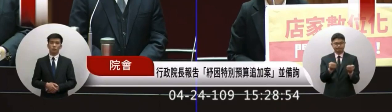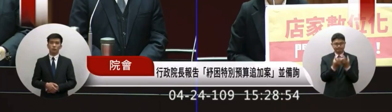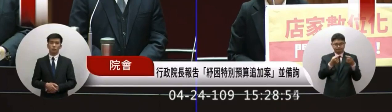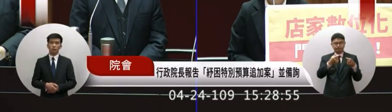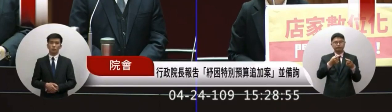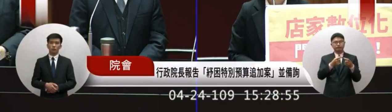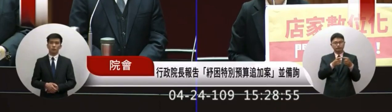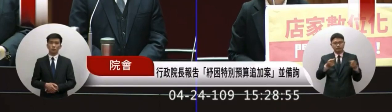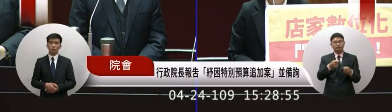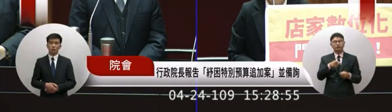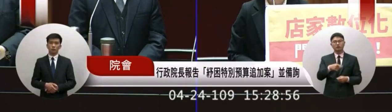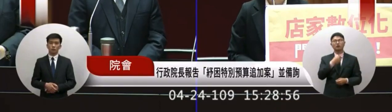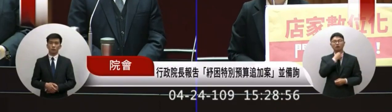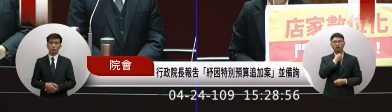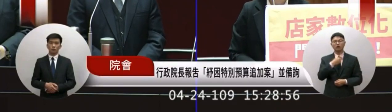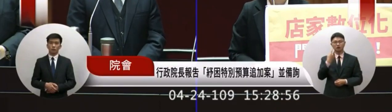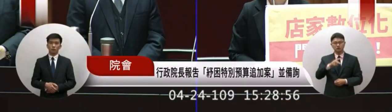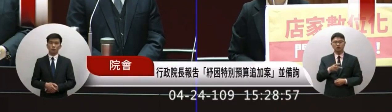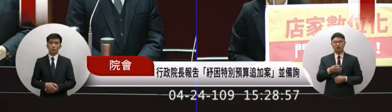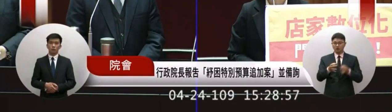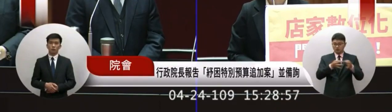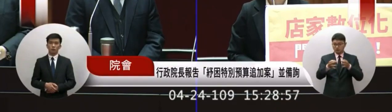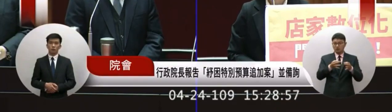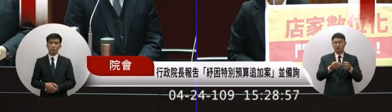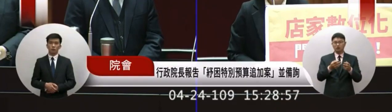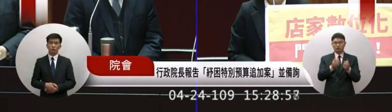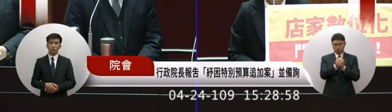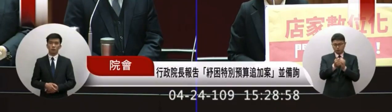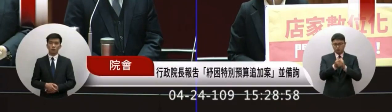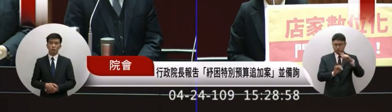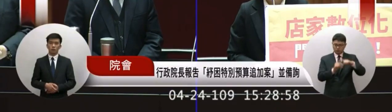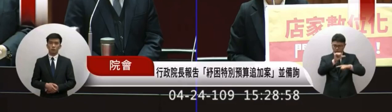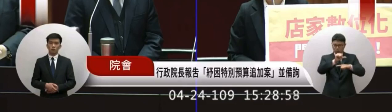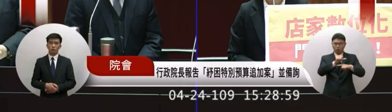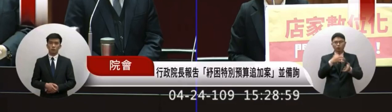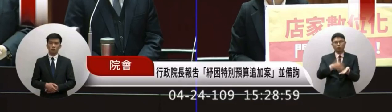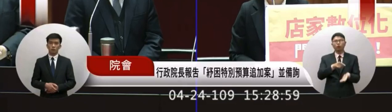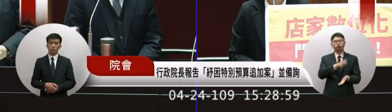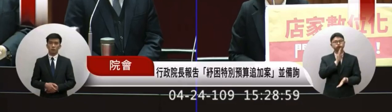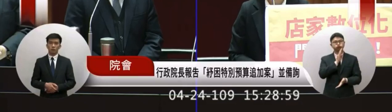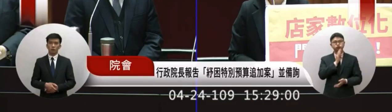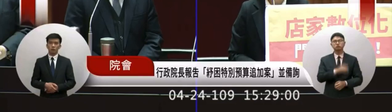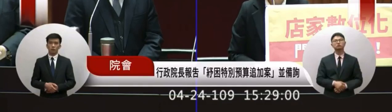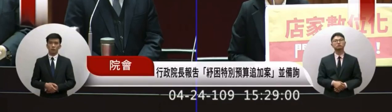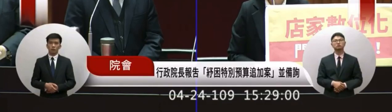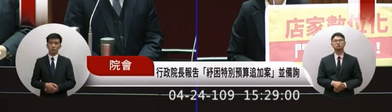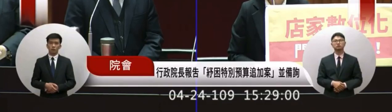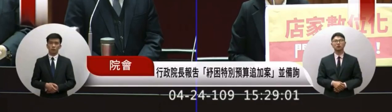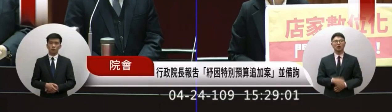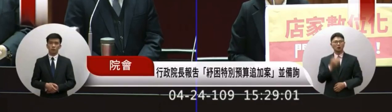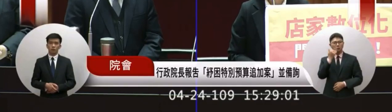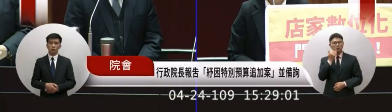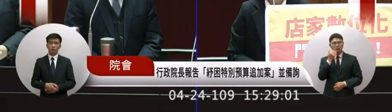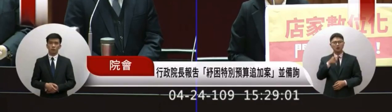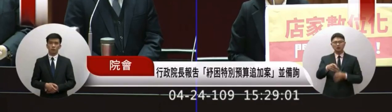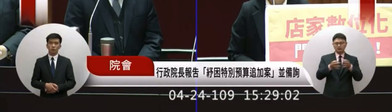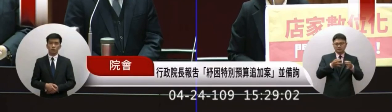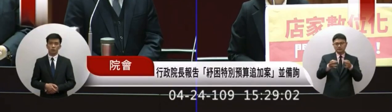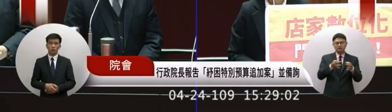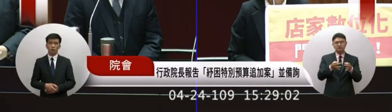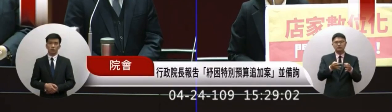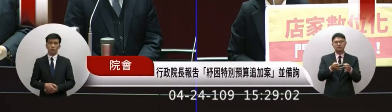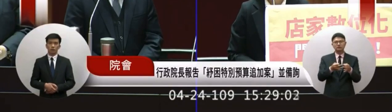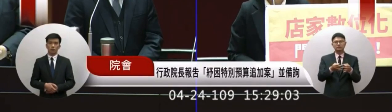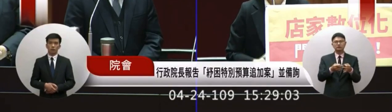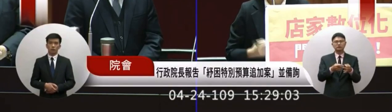票，且它的营业税会是用5%的部分来做使用。所以我们会想到是说，对一些可能营收不是这么高的店家